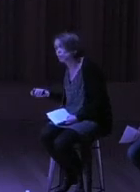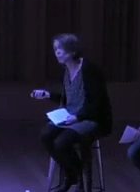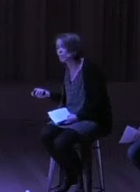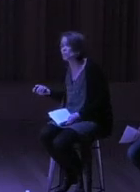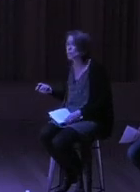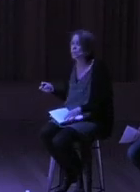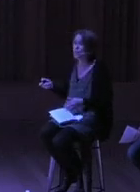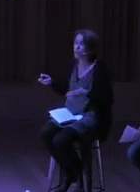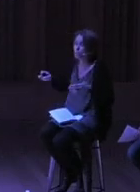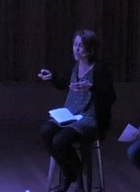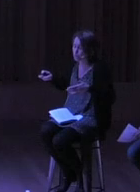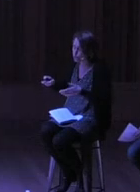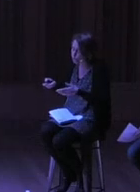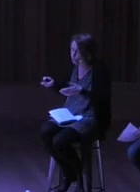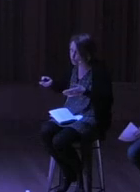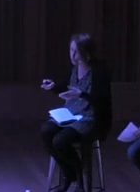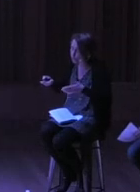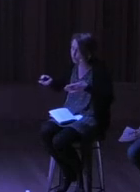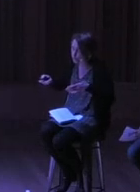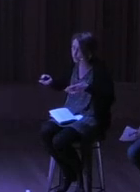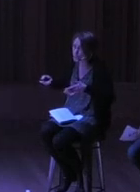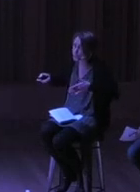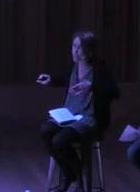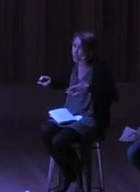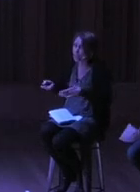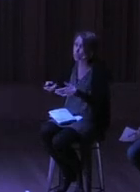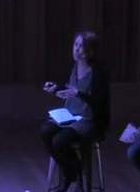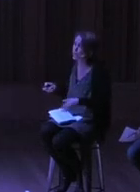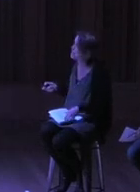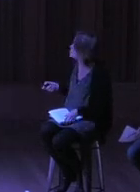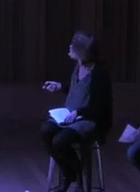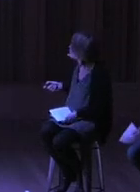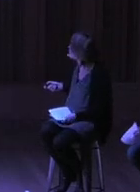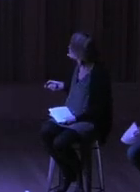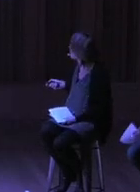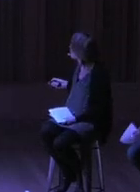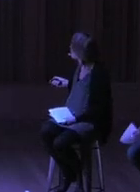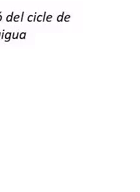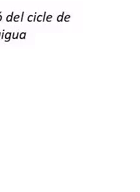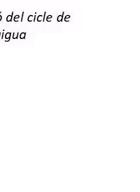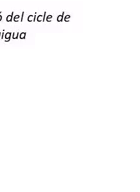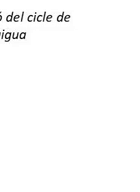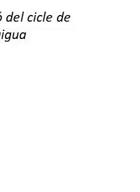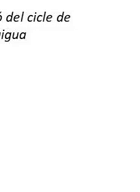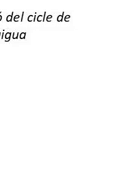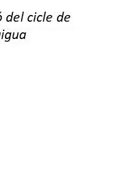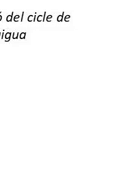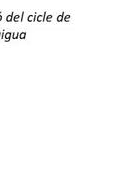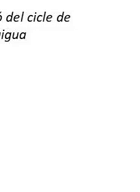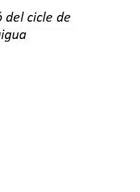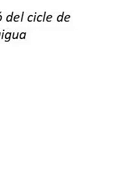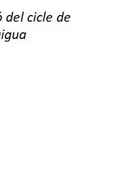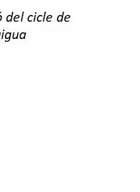entre topografia, com la microtopografia i la topografia genera l'estudi de les escorrenties de l'aigua, per tant de generar